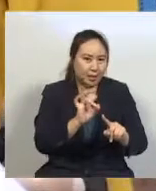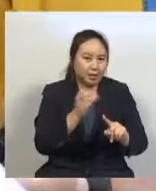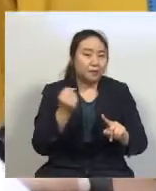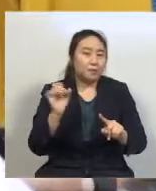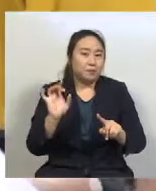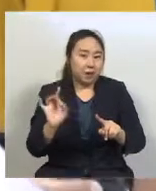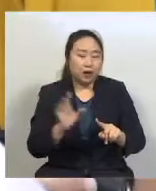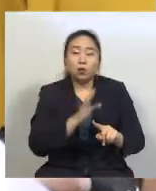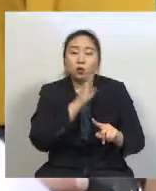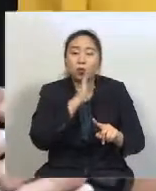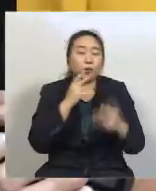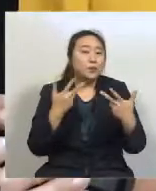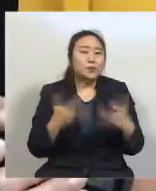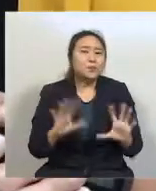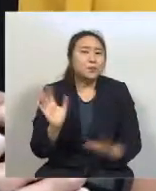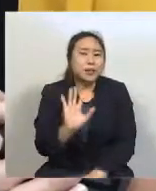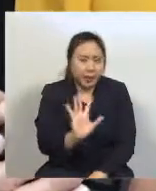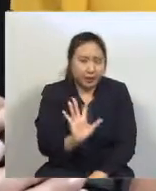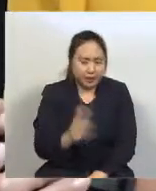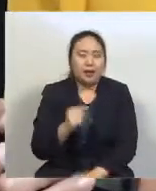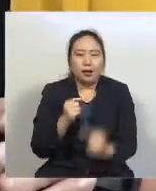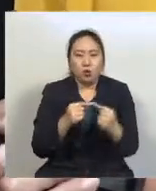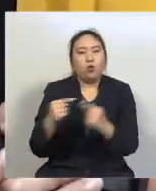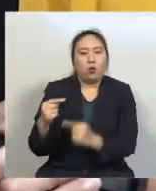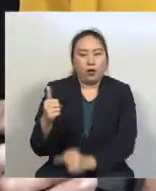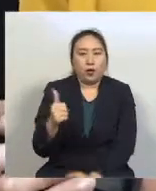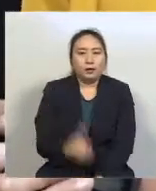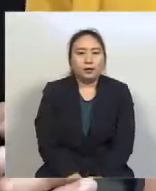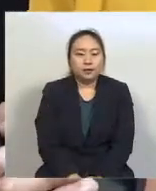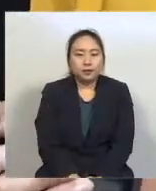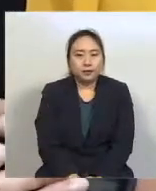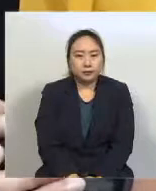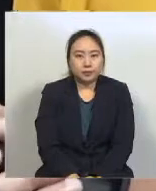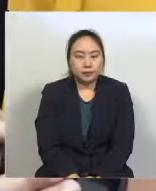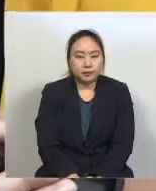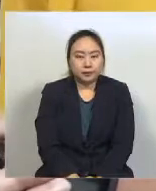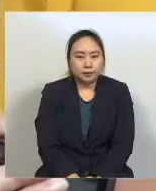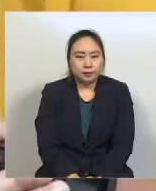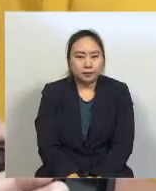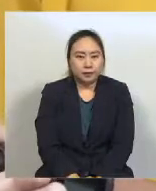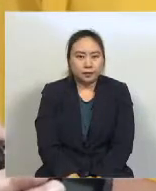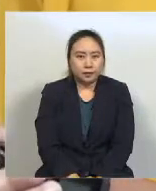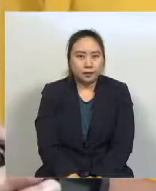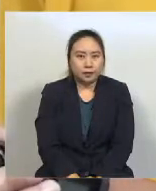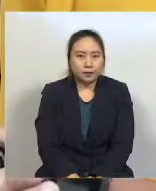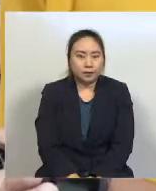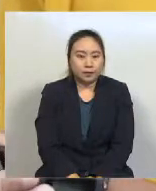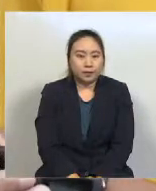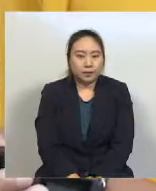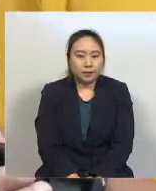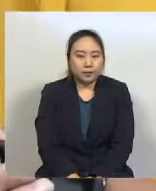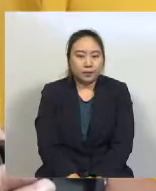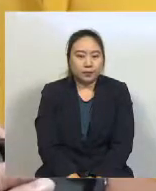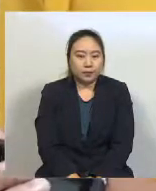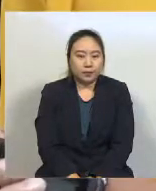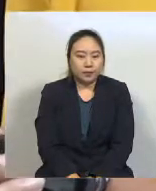ารถต่อได้ ปัญหาเสียงปริ่มน้ำที่ผ่านมาท่านประธานคิดว่าจะควบคุมได้ยังไงการที่จะทำ